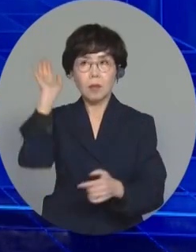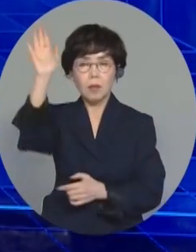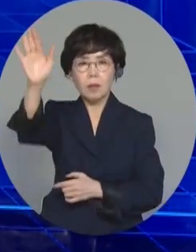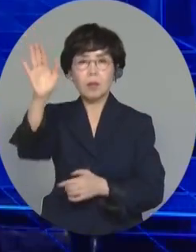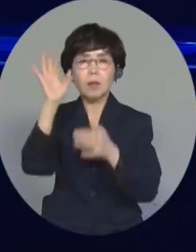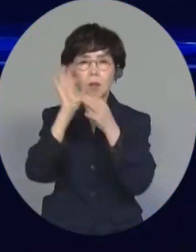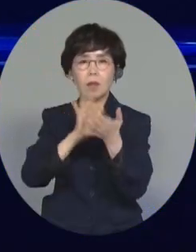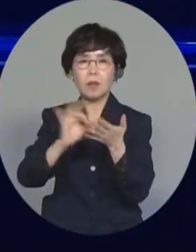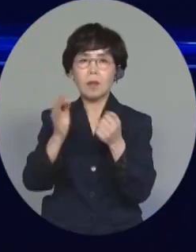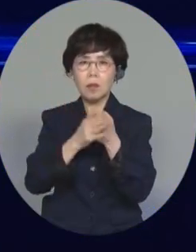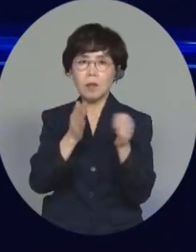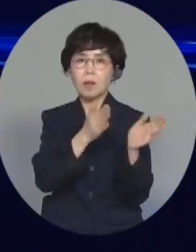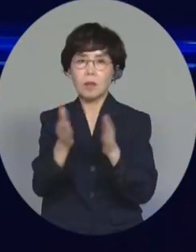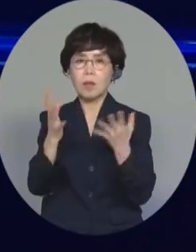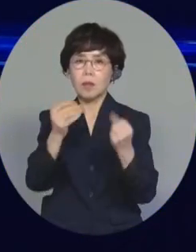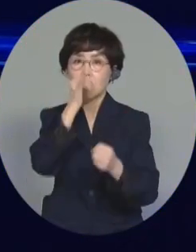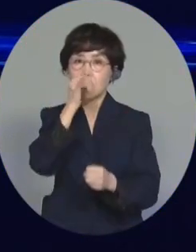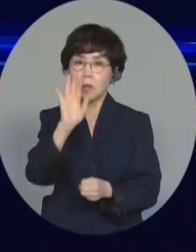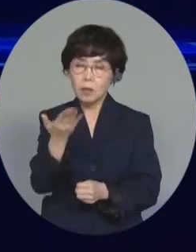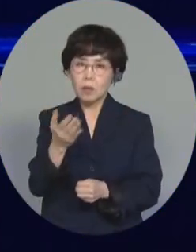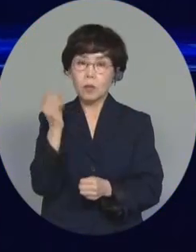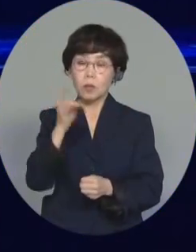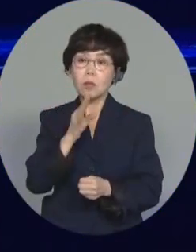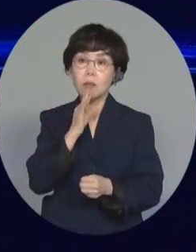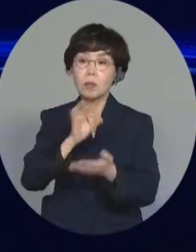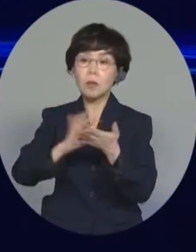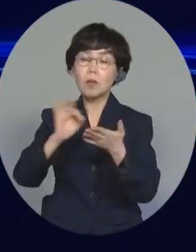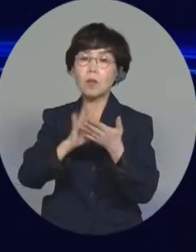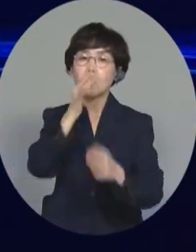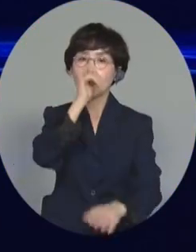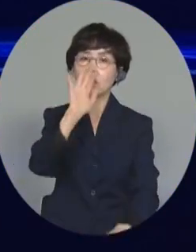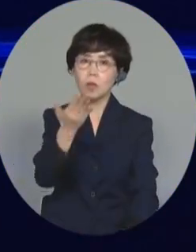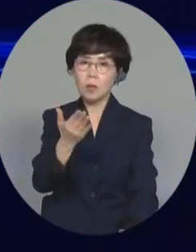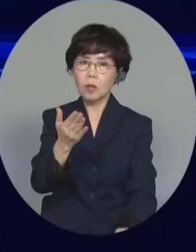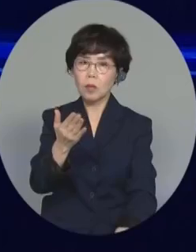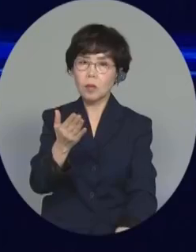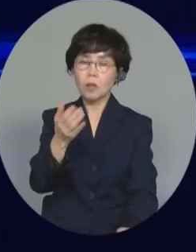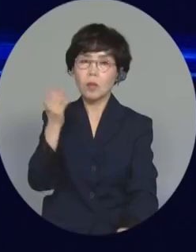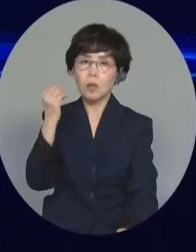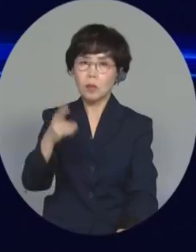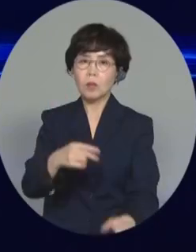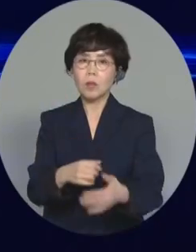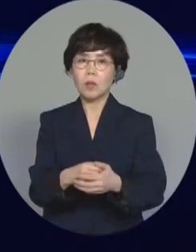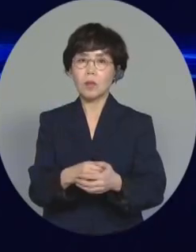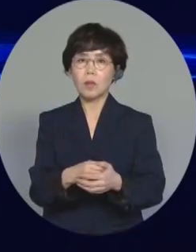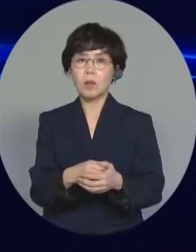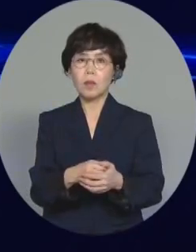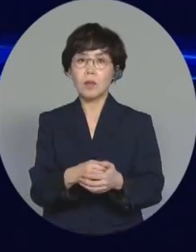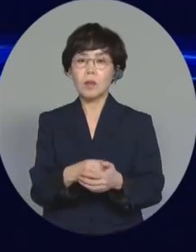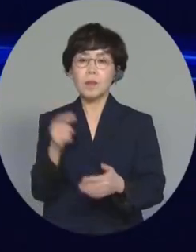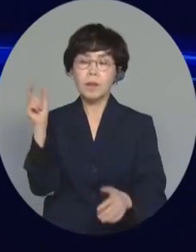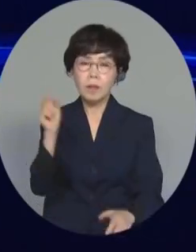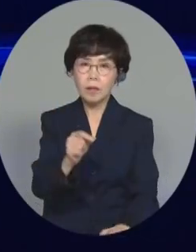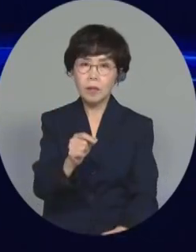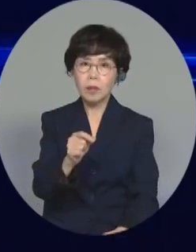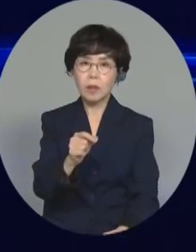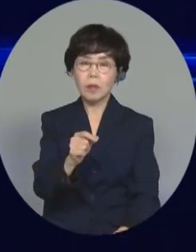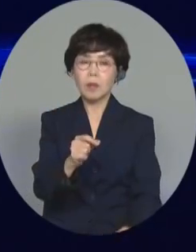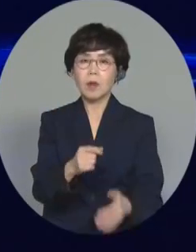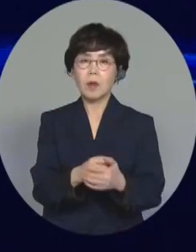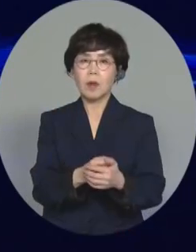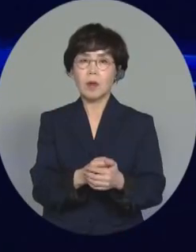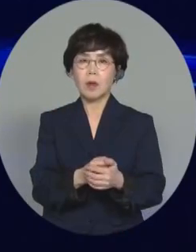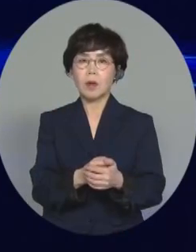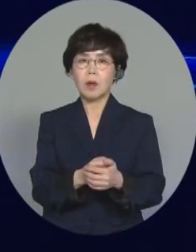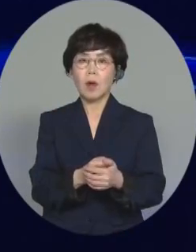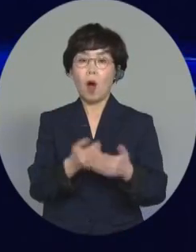하는 것입니다. 그리고 또한 실용적일 필요가 있습니다. 그리고 프로토타입도 제작을 하고 신속하게 업무